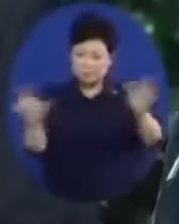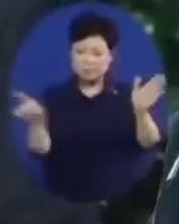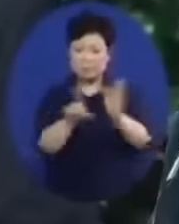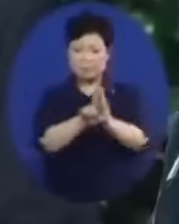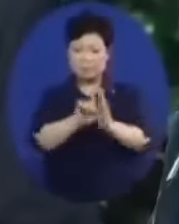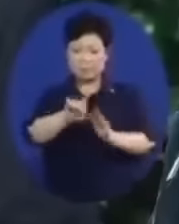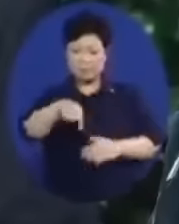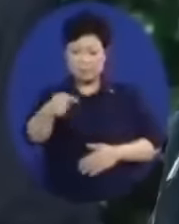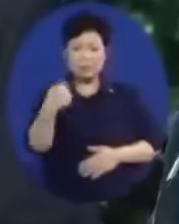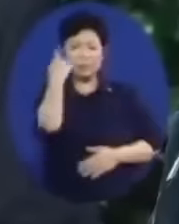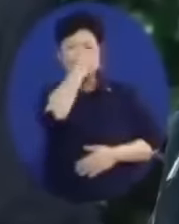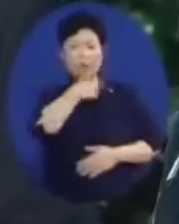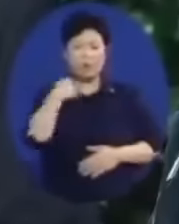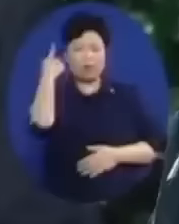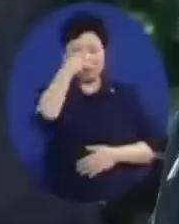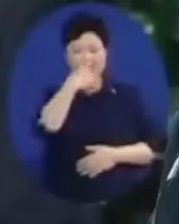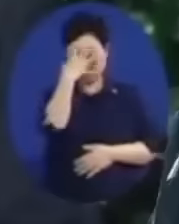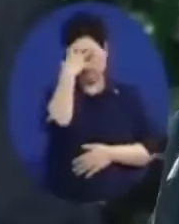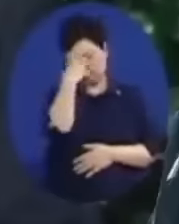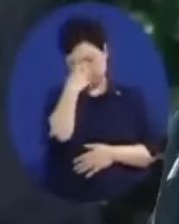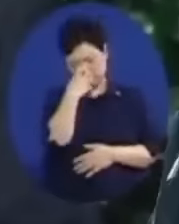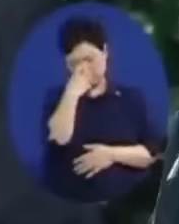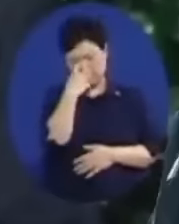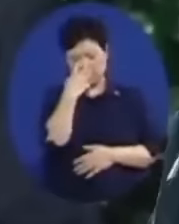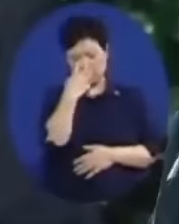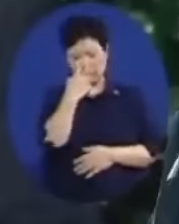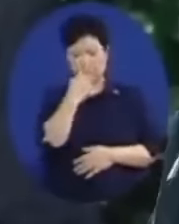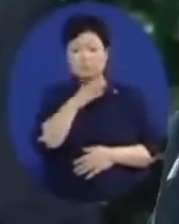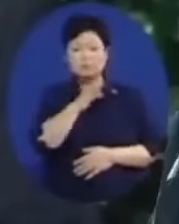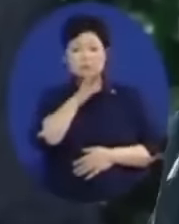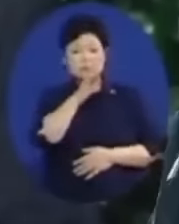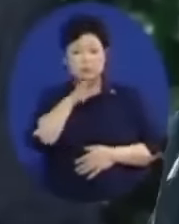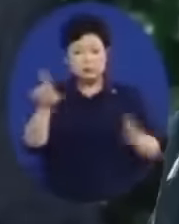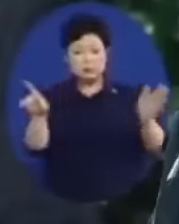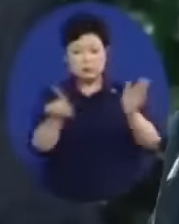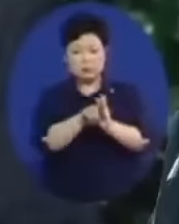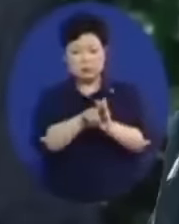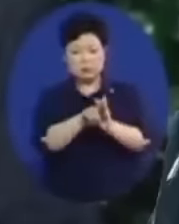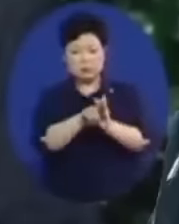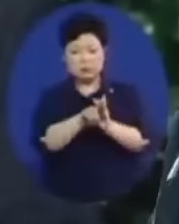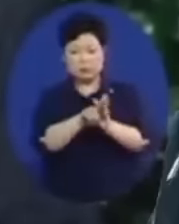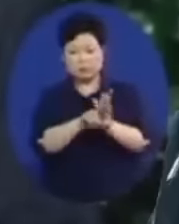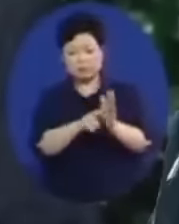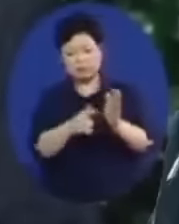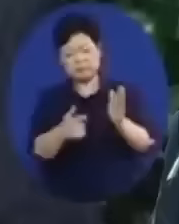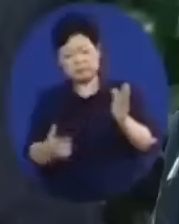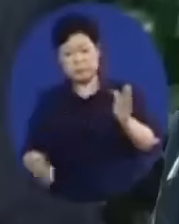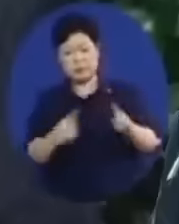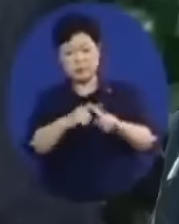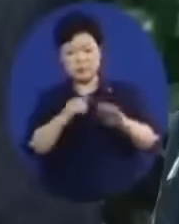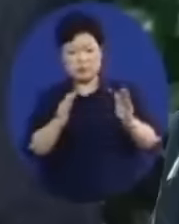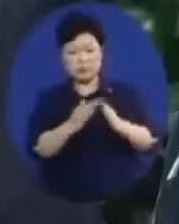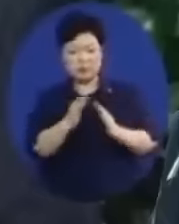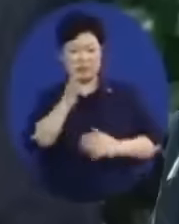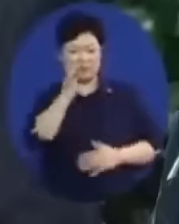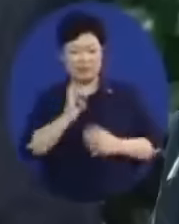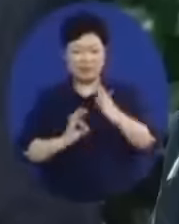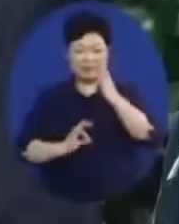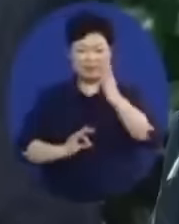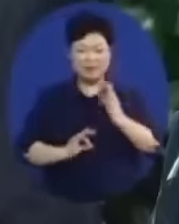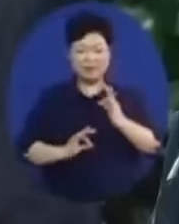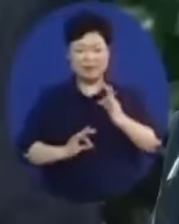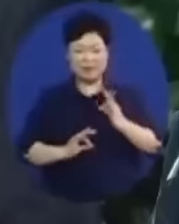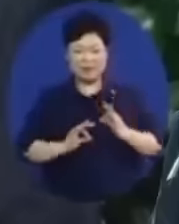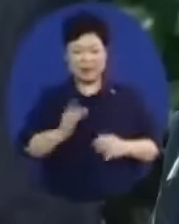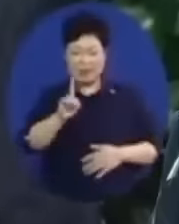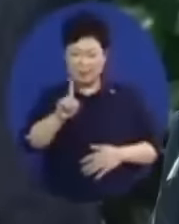그 다음 얼굴에 그림자가 지고 점점 신앙이 식어져가면서 교회 출석을 등하냐 하더니 하루는